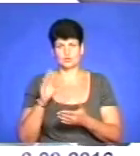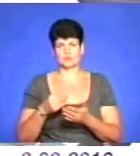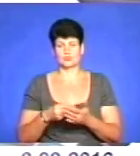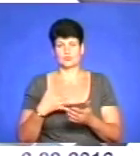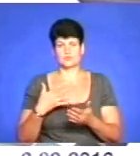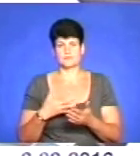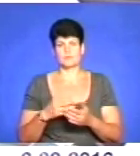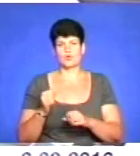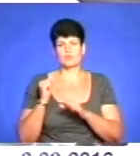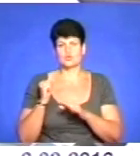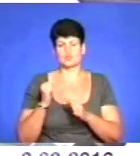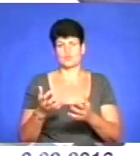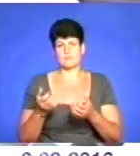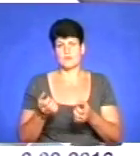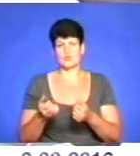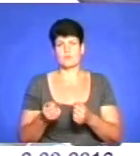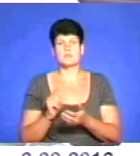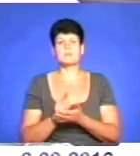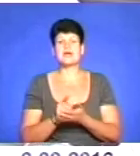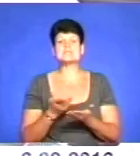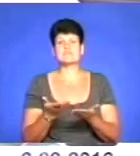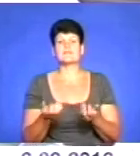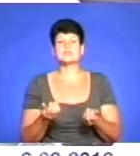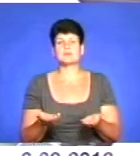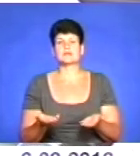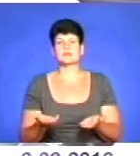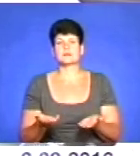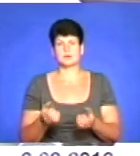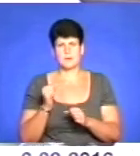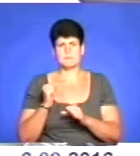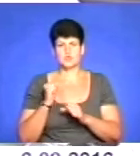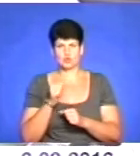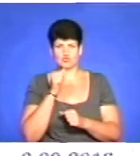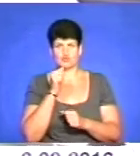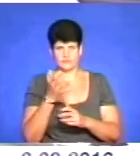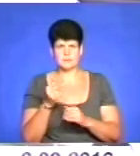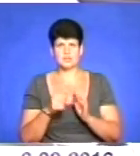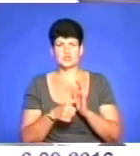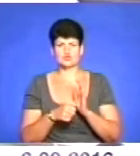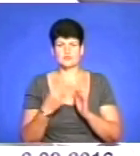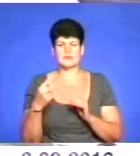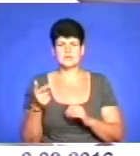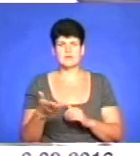Мішкові беруть. А хто при такій пенсії ви візьмете мішок цукру за 620? Мука